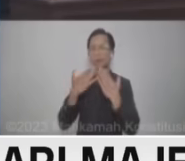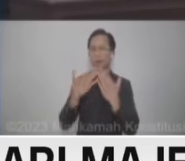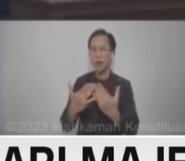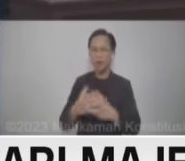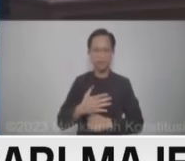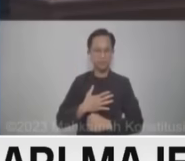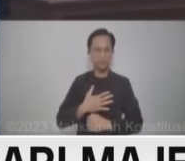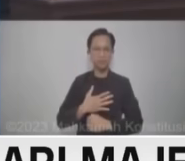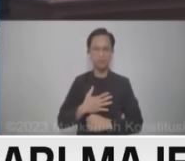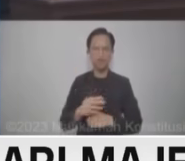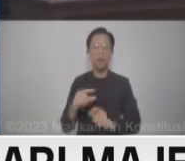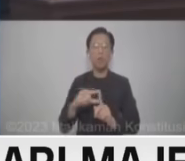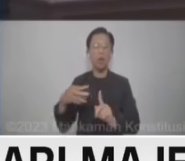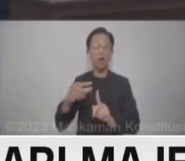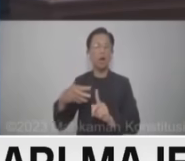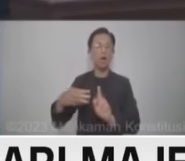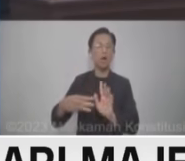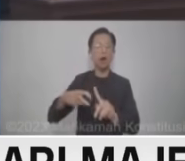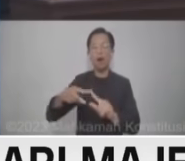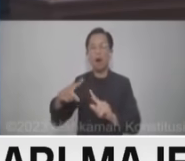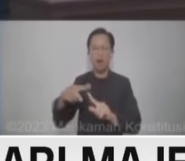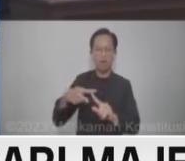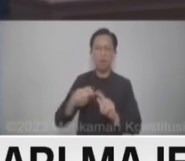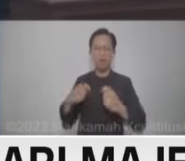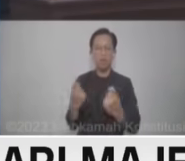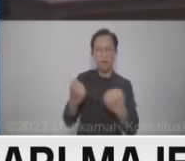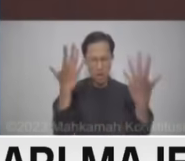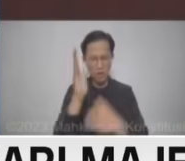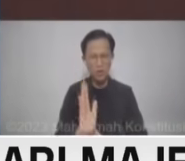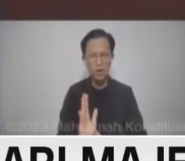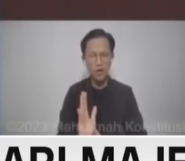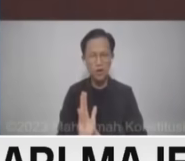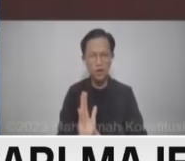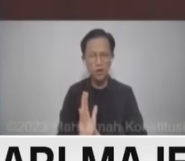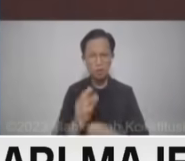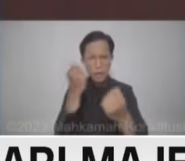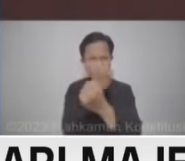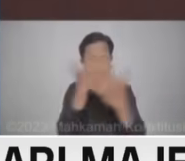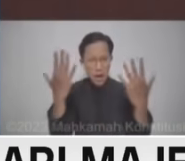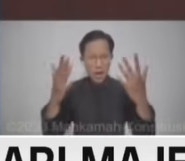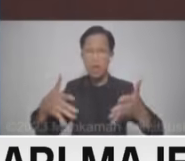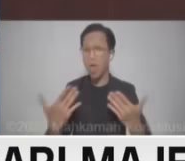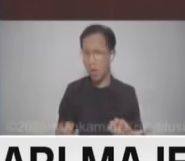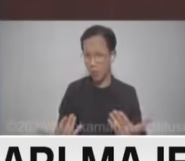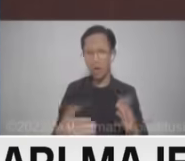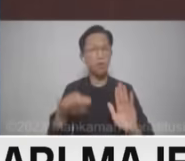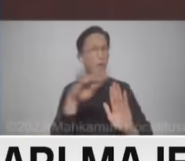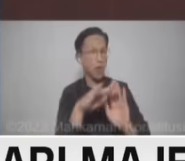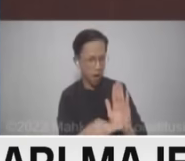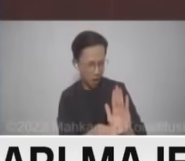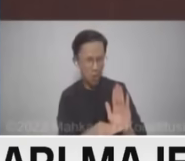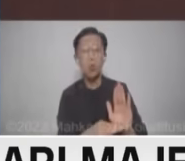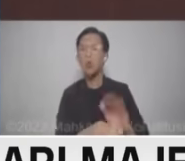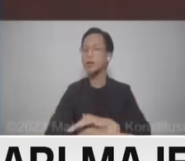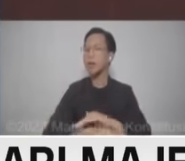dilanjutkan yang berikut eh dengan ee proses pemilu 2019 Nah sekarang ini eh proses e berikutnya